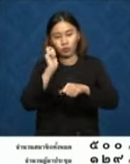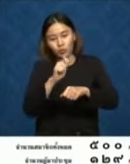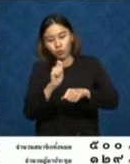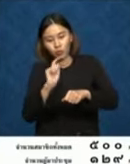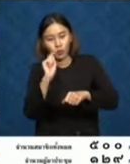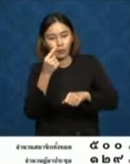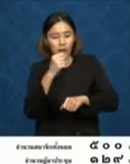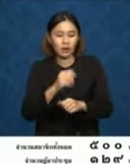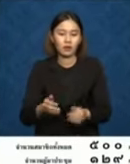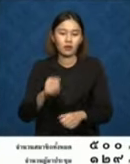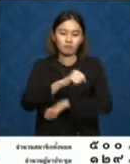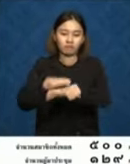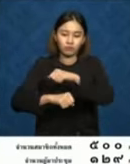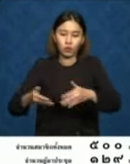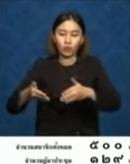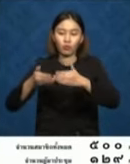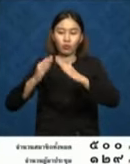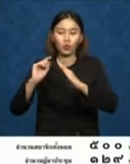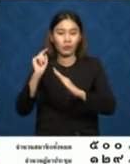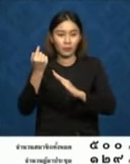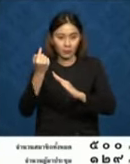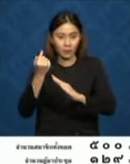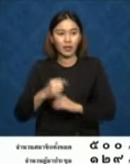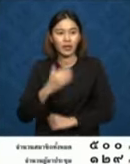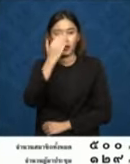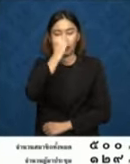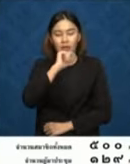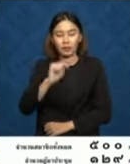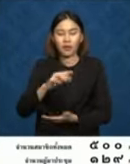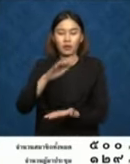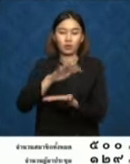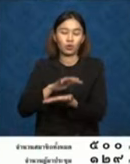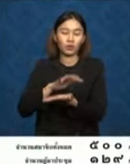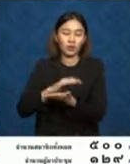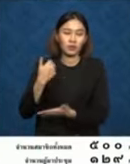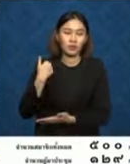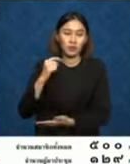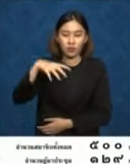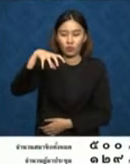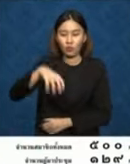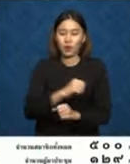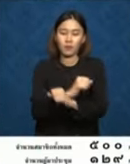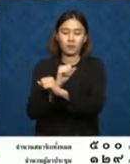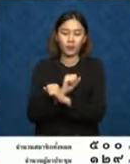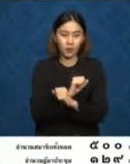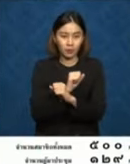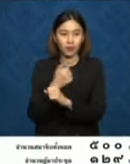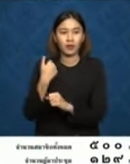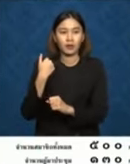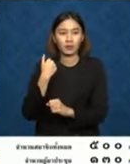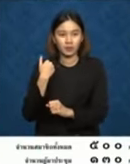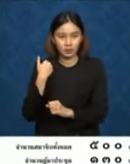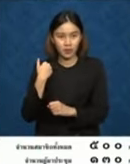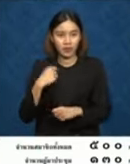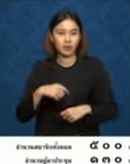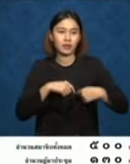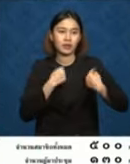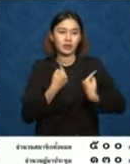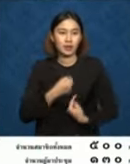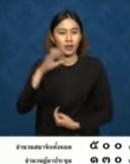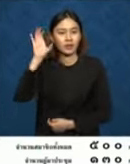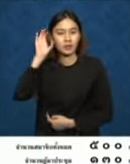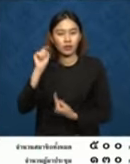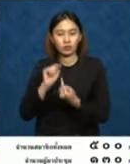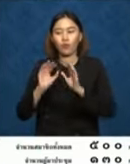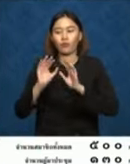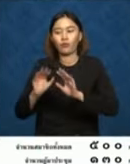งก่อสร้างอาคารที่มีการจำหน่ายไปแล้วนะคะเพื่อที่โรงเรียนค่ะจะได้เป็นสถานที่ที่ปลอดภัยและได้รับความไว้วางใจในการฝ